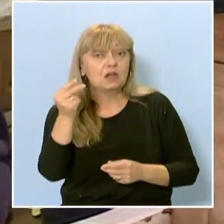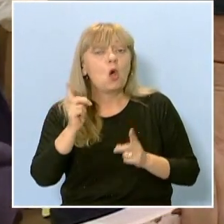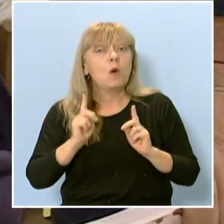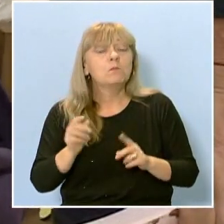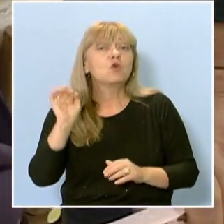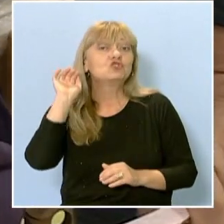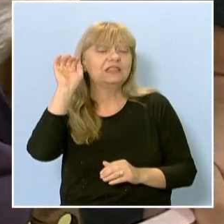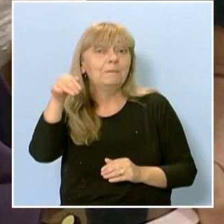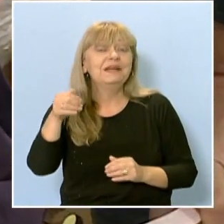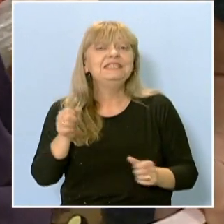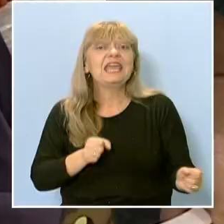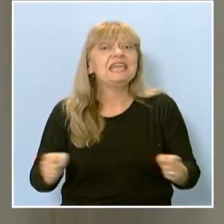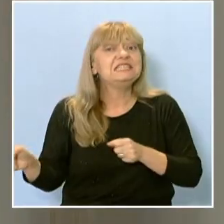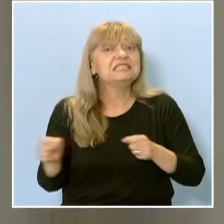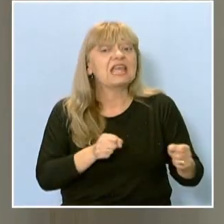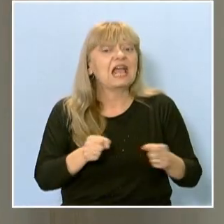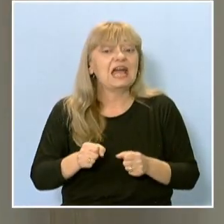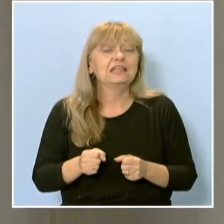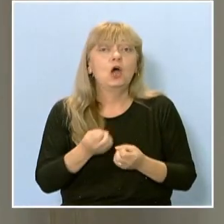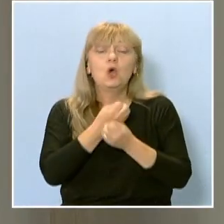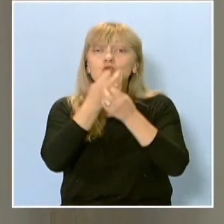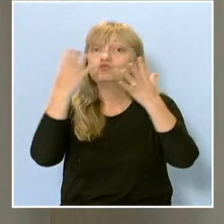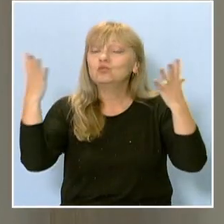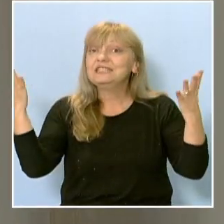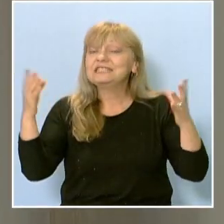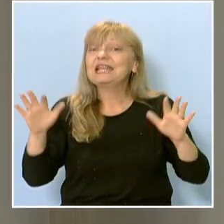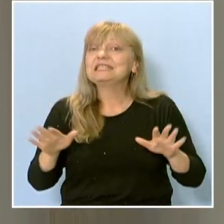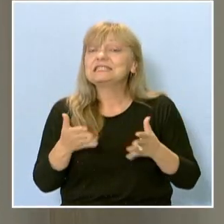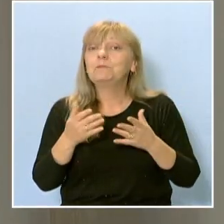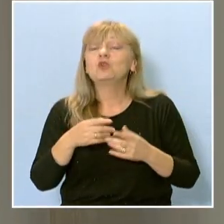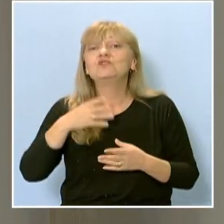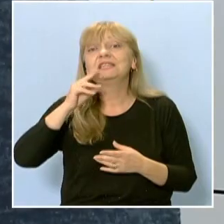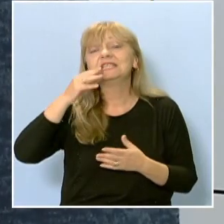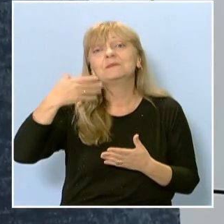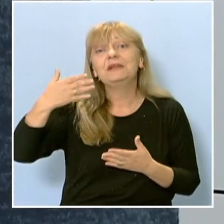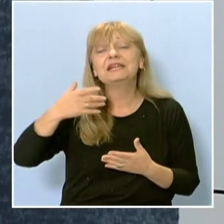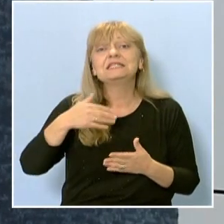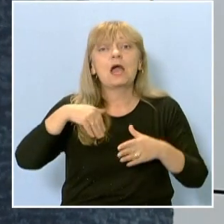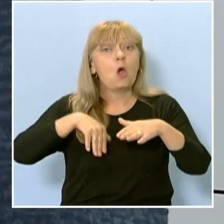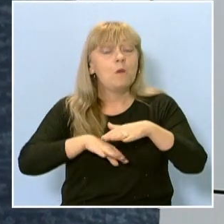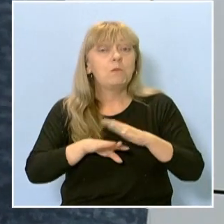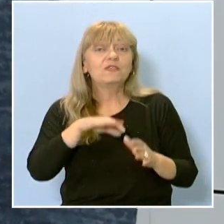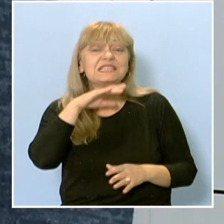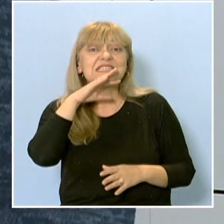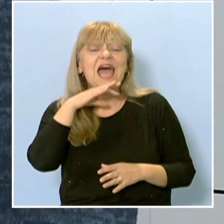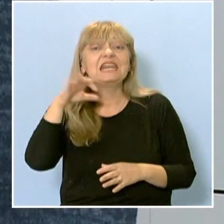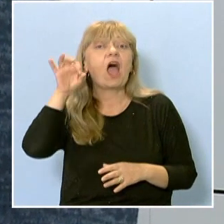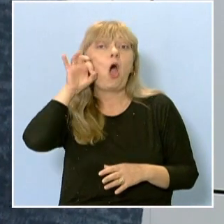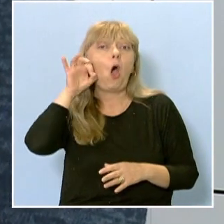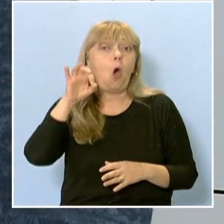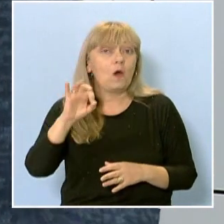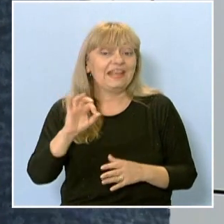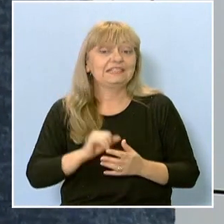изтъкана. Чудесата започват с приказки под стария орех. Първо им показах някои изтъкани мои